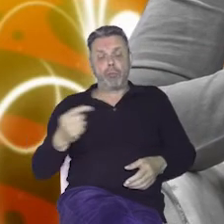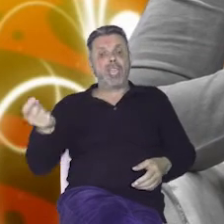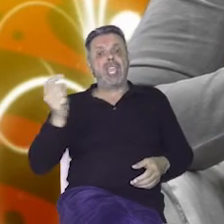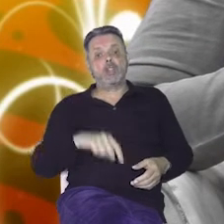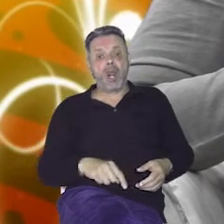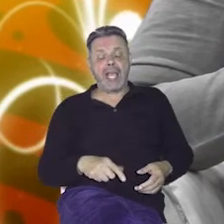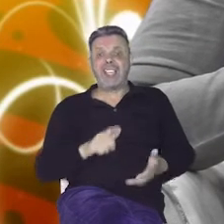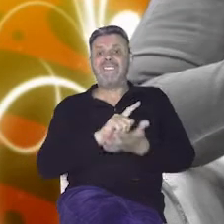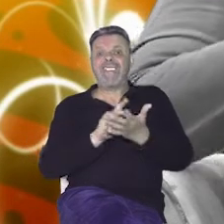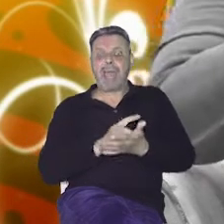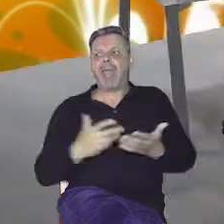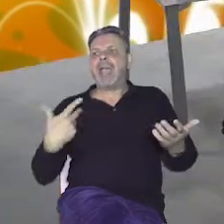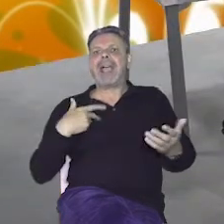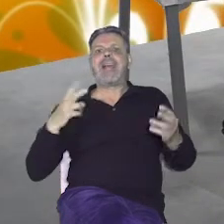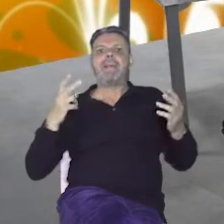stvari trebamo